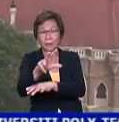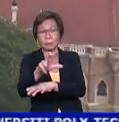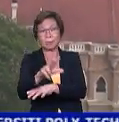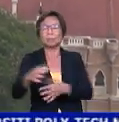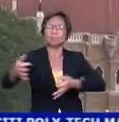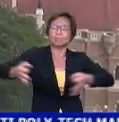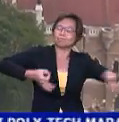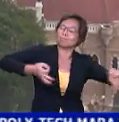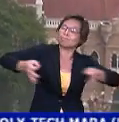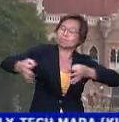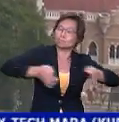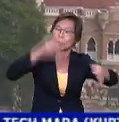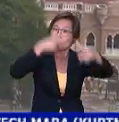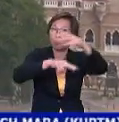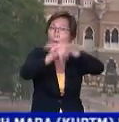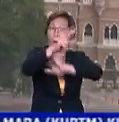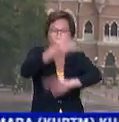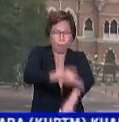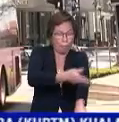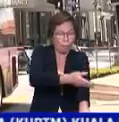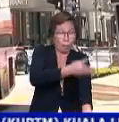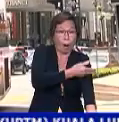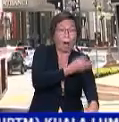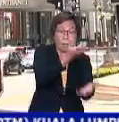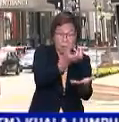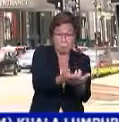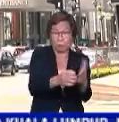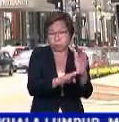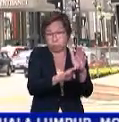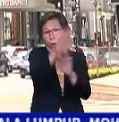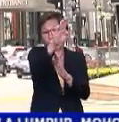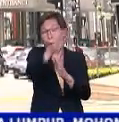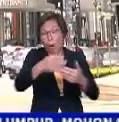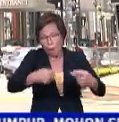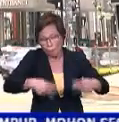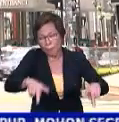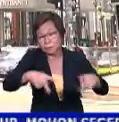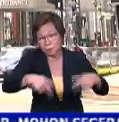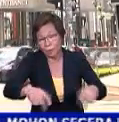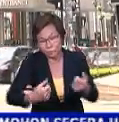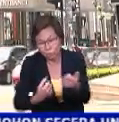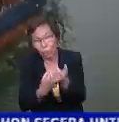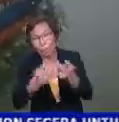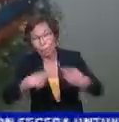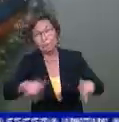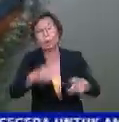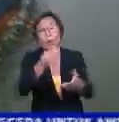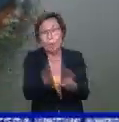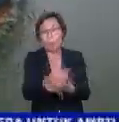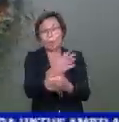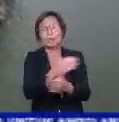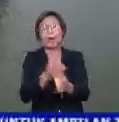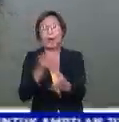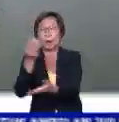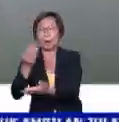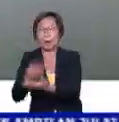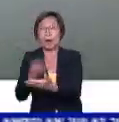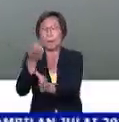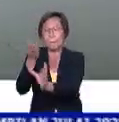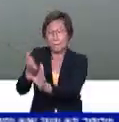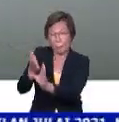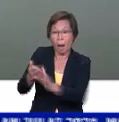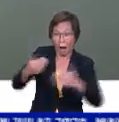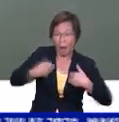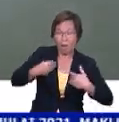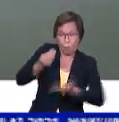beliau menjelaskan prospek pemulihan ekonomi turut didukung pasaran modal dan sektor kewangan yang memiliki